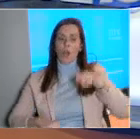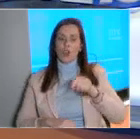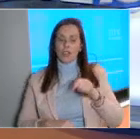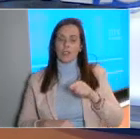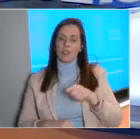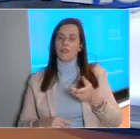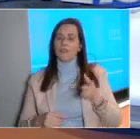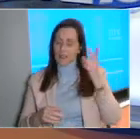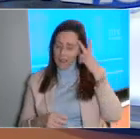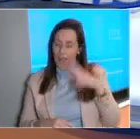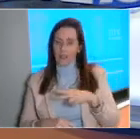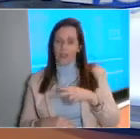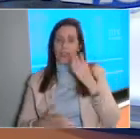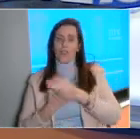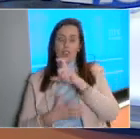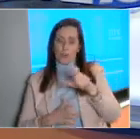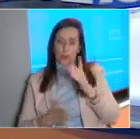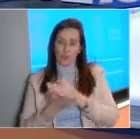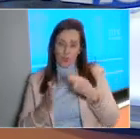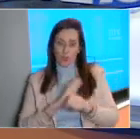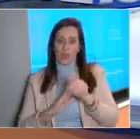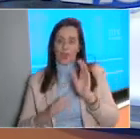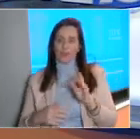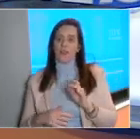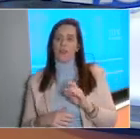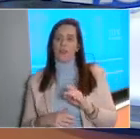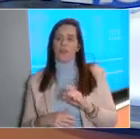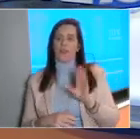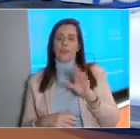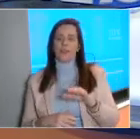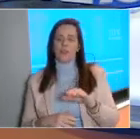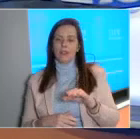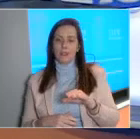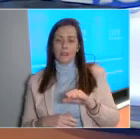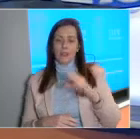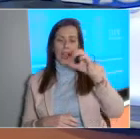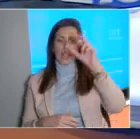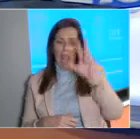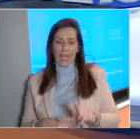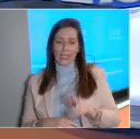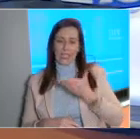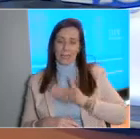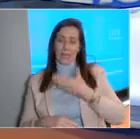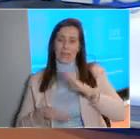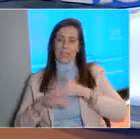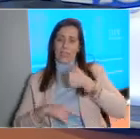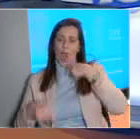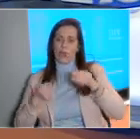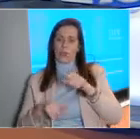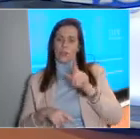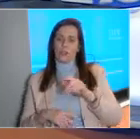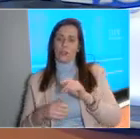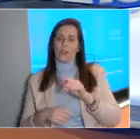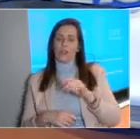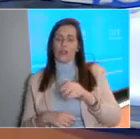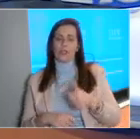יאללה, יו"ר הכנסת, הבנתי. כבר האשימו אותו בחתרנות, הבנתי. אז אדלשטיין, הבנתי. ישראל כץ... קיבל את תיק החוץ. אז נגיד הוא חבר